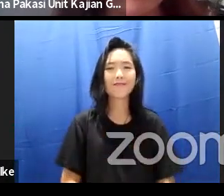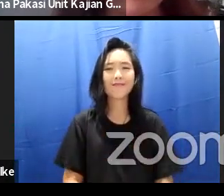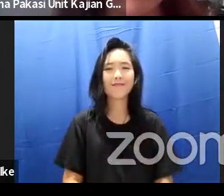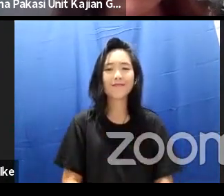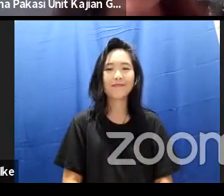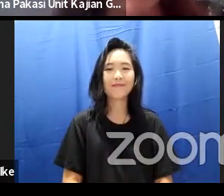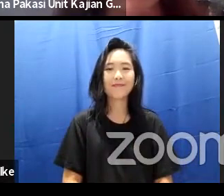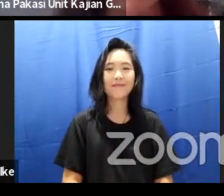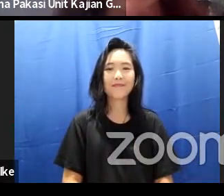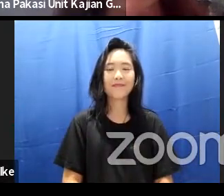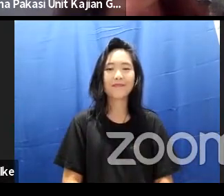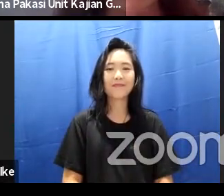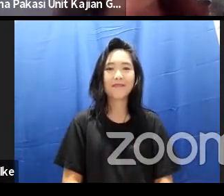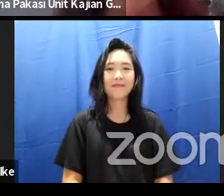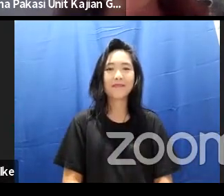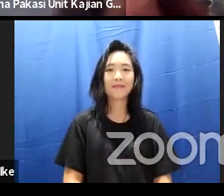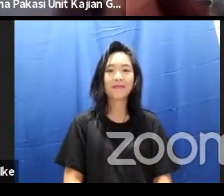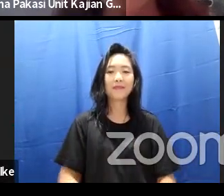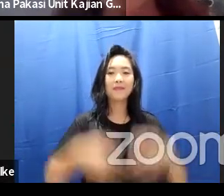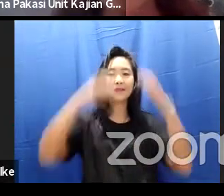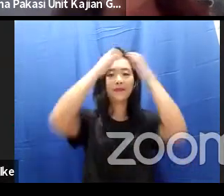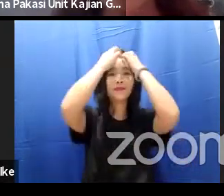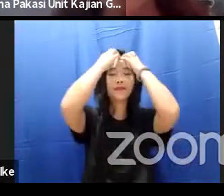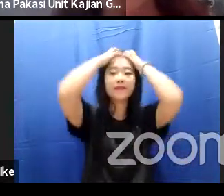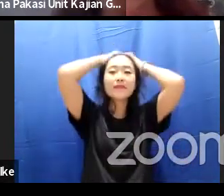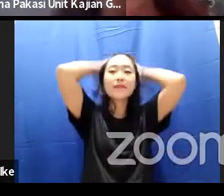Sebentar, saya jadiin co-host.